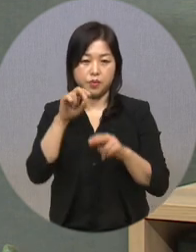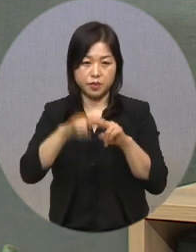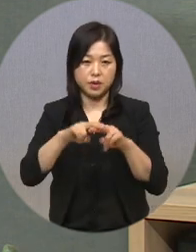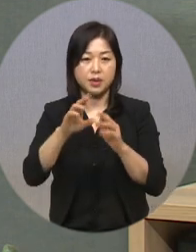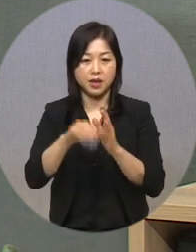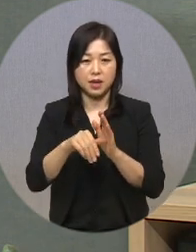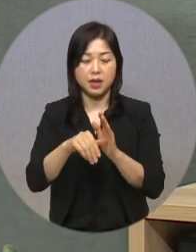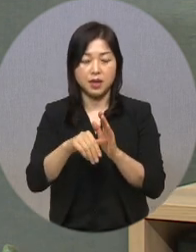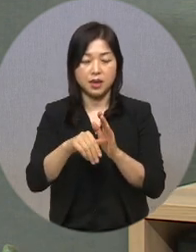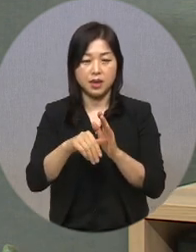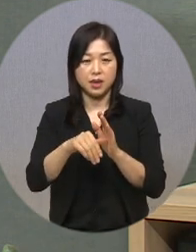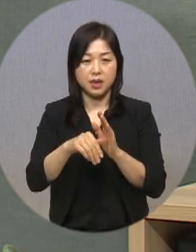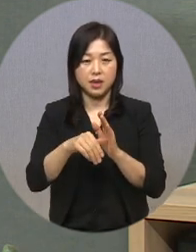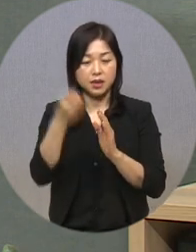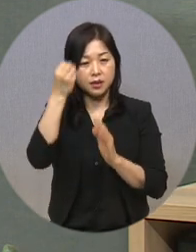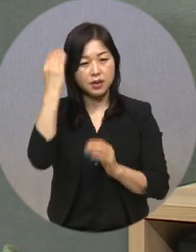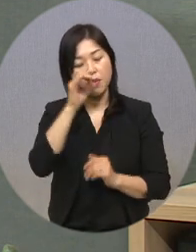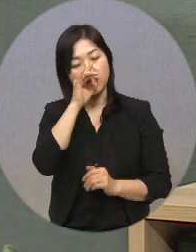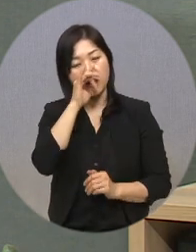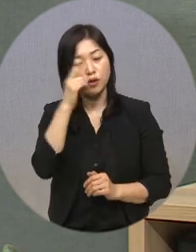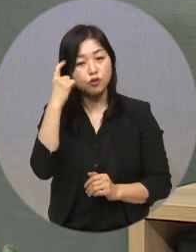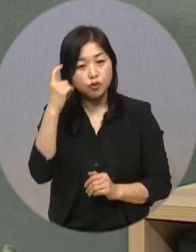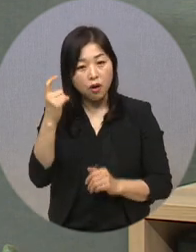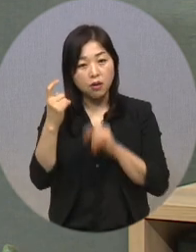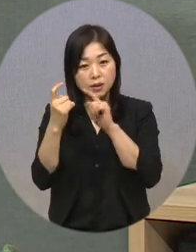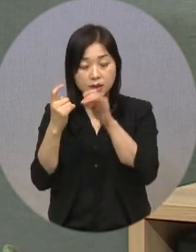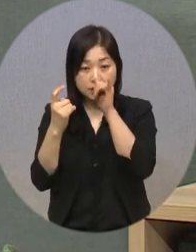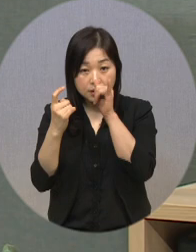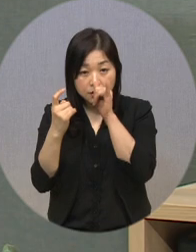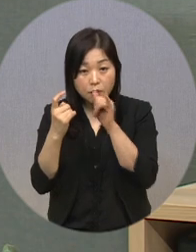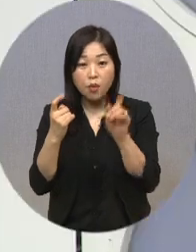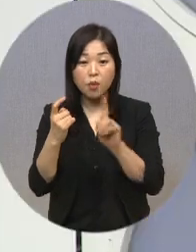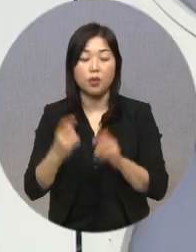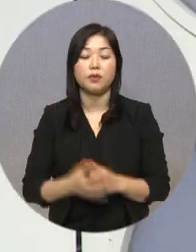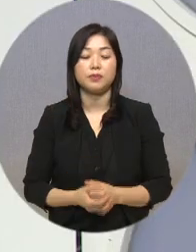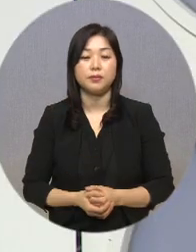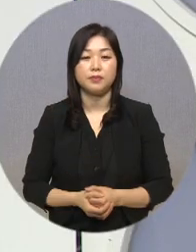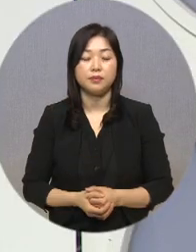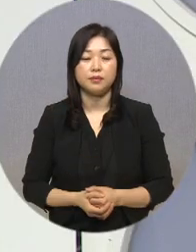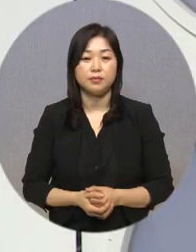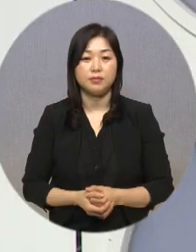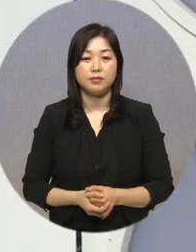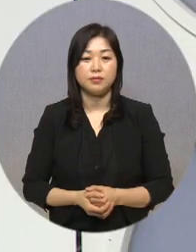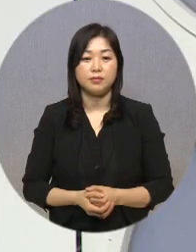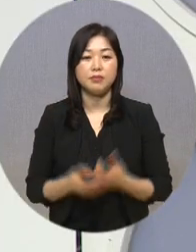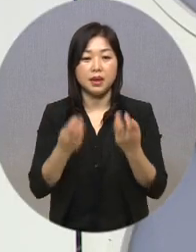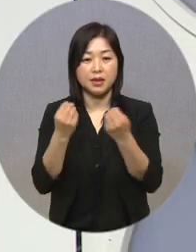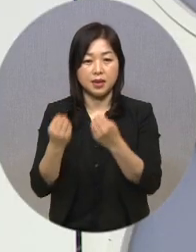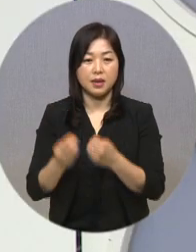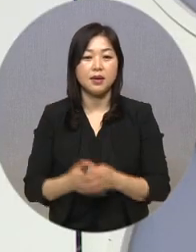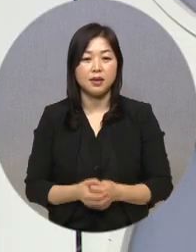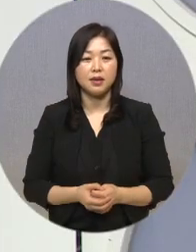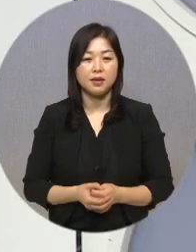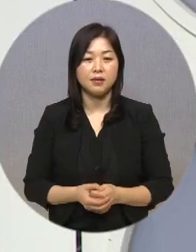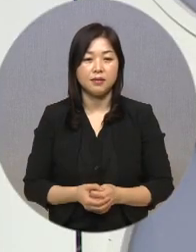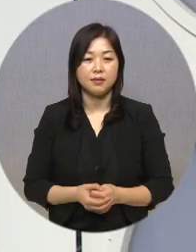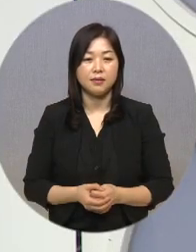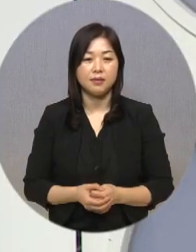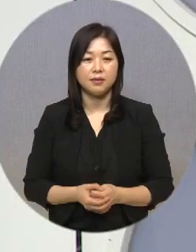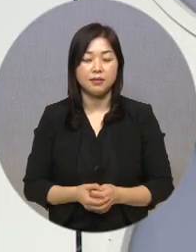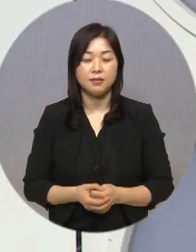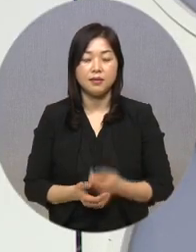의원으로 재직 당시에 잊지 못할 추억거리는 뭐가 있었습니까? 아, 많았죠. 아니, 뭐, 많았는데 이게 몇